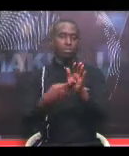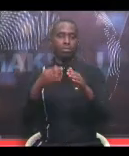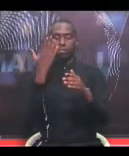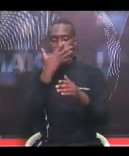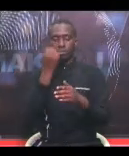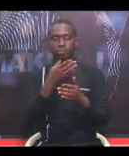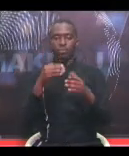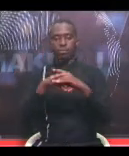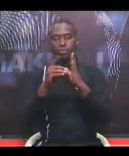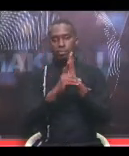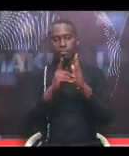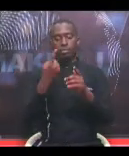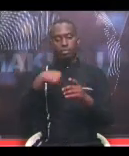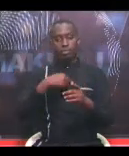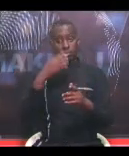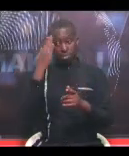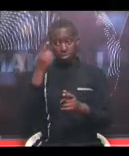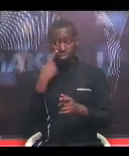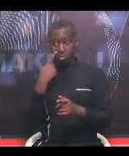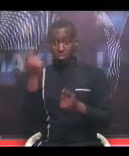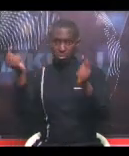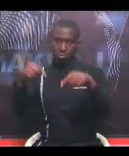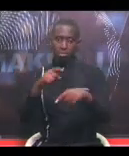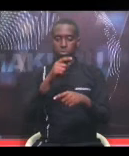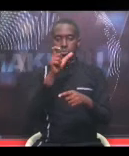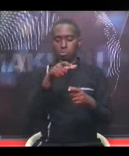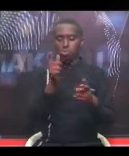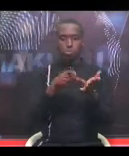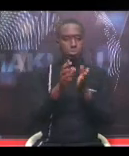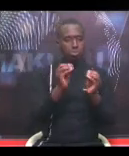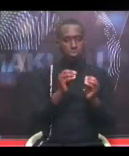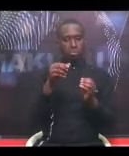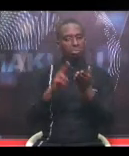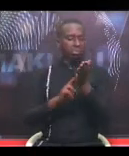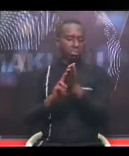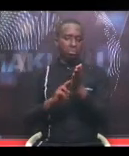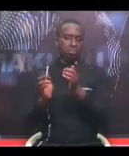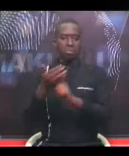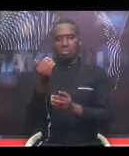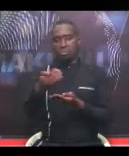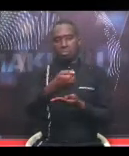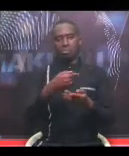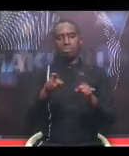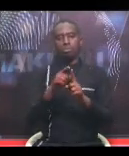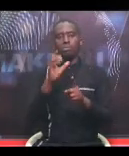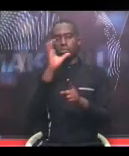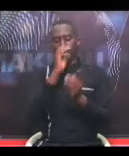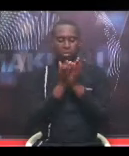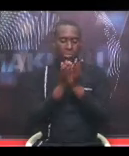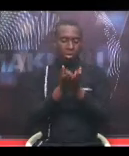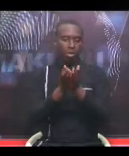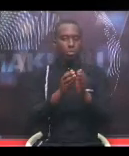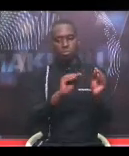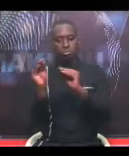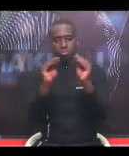hari n'umushoramari tubonye twamuhuza nabo, ariko mu gihe batarabona ubagurira nta kibazo, kuko n'ubundi barabukoresha bakabubyaza umusaruro bashakiye ubwato bugenda